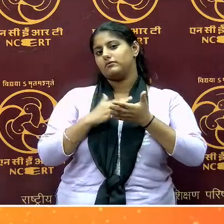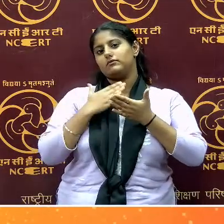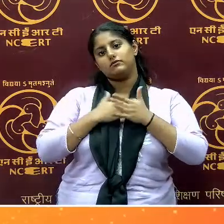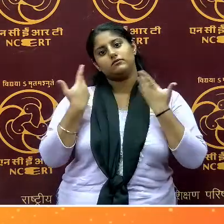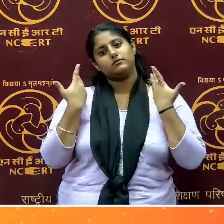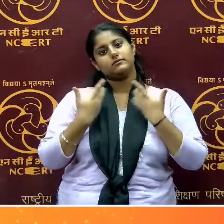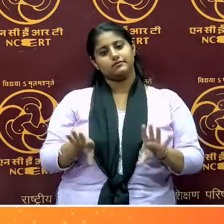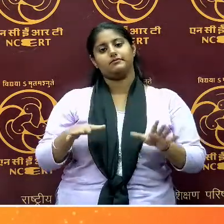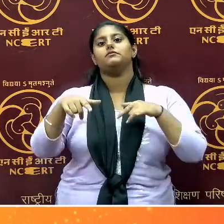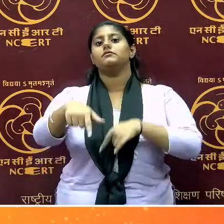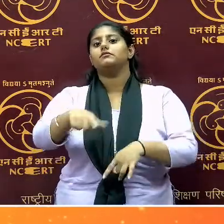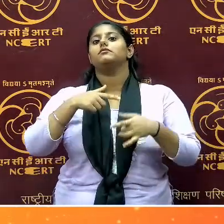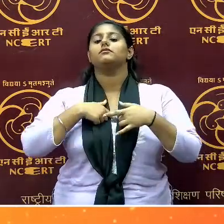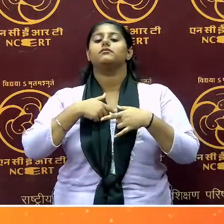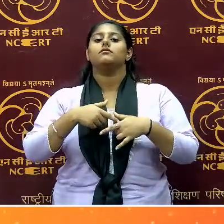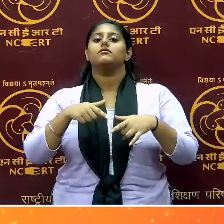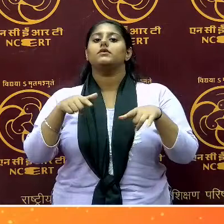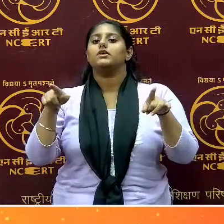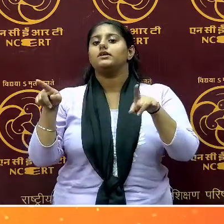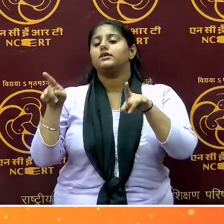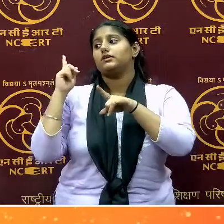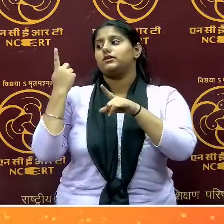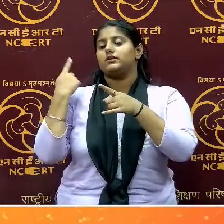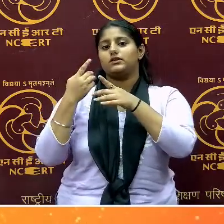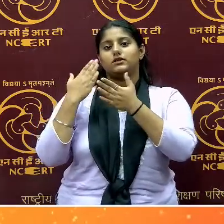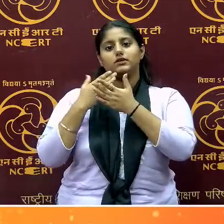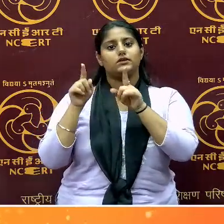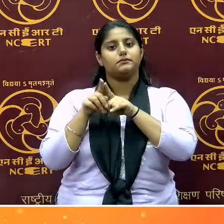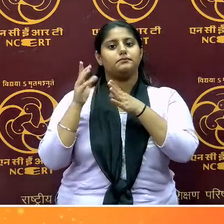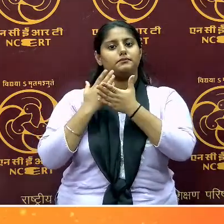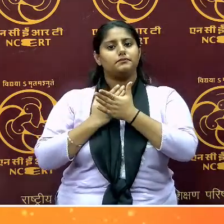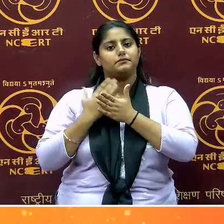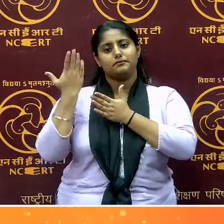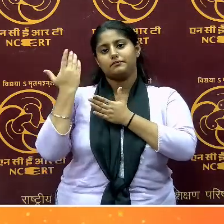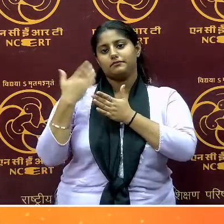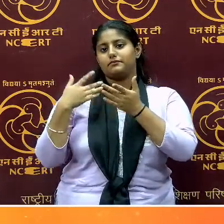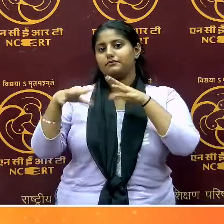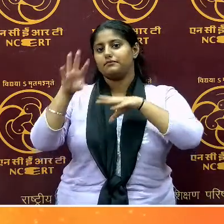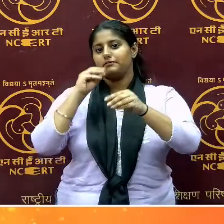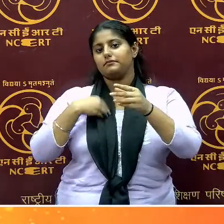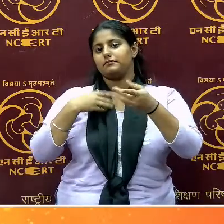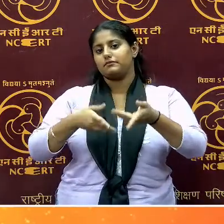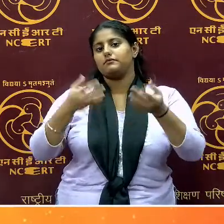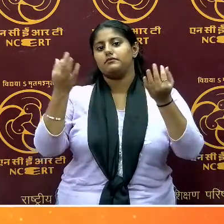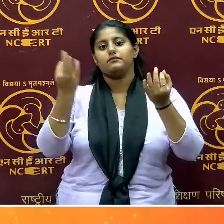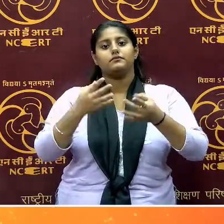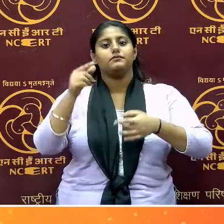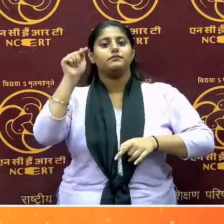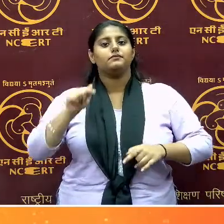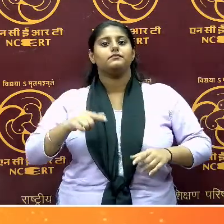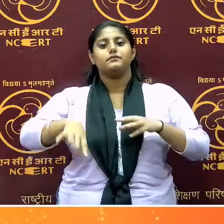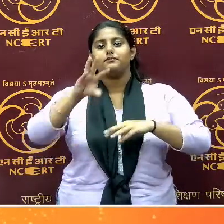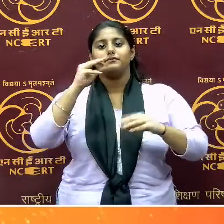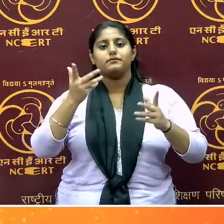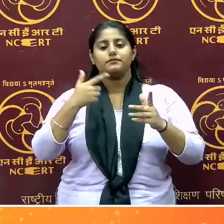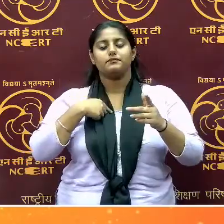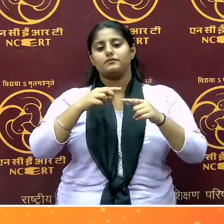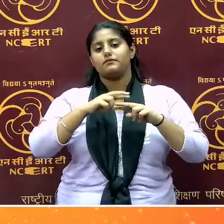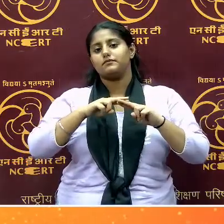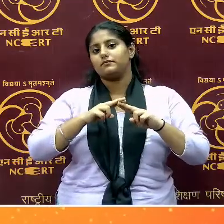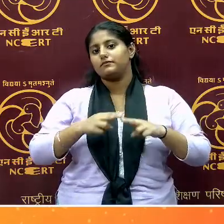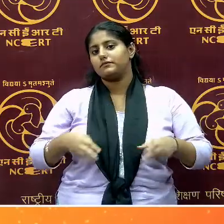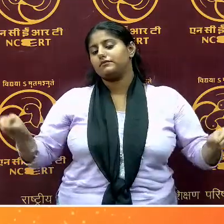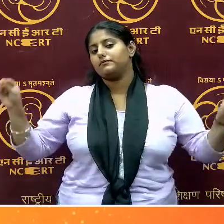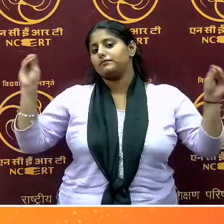ऑलरेडी किया हुआ है एंड उसमें जो चीज़ें हमने पढ़ी थी एंड आज क्या कुछ हम न्यू और यूनिक पढ़ने वाले हैं उस पर और भी ज़्यादा इन्फॉर्मेशन